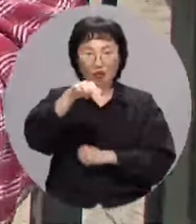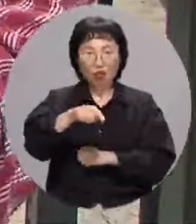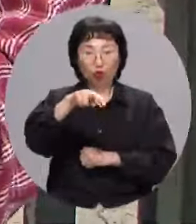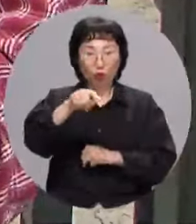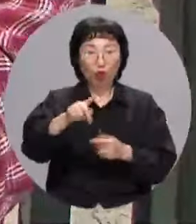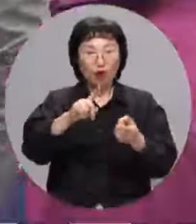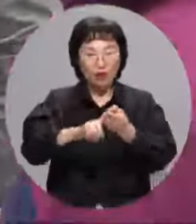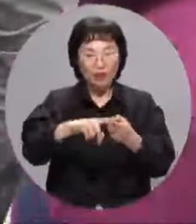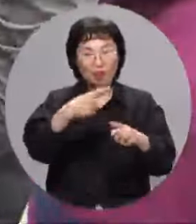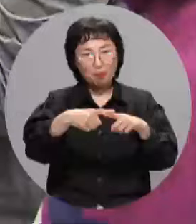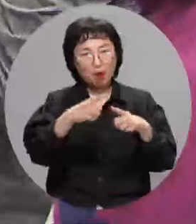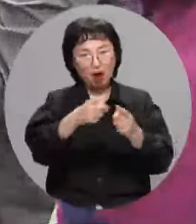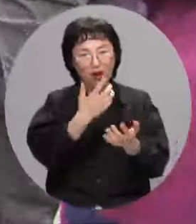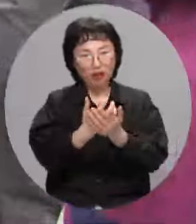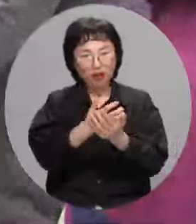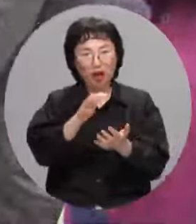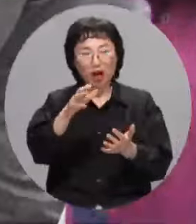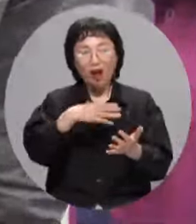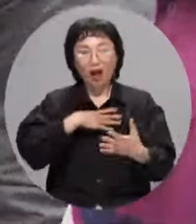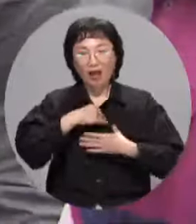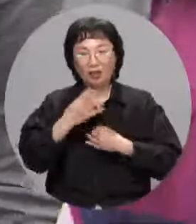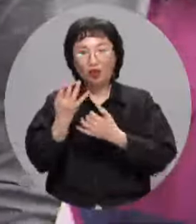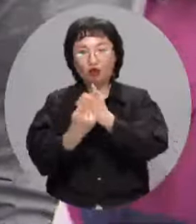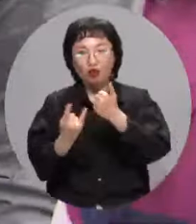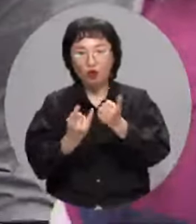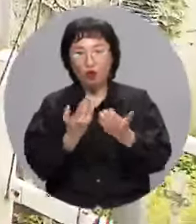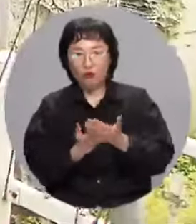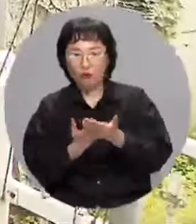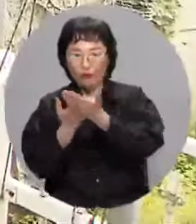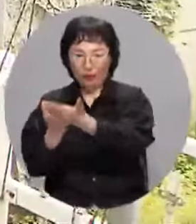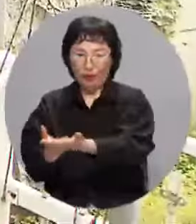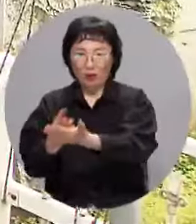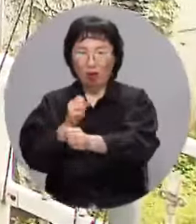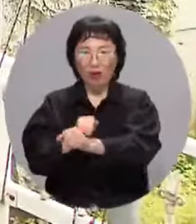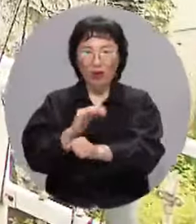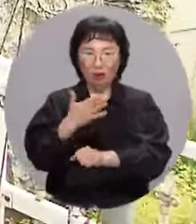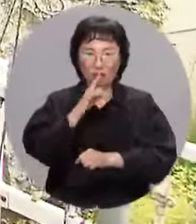환경영향평가서를 원자력안전위원회에 제출하게 됩니다. MBC 뉴스 이주연입니다.